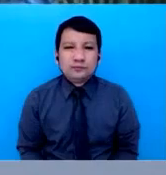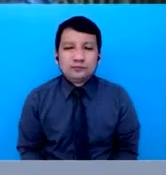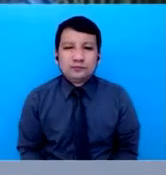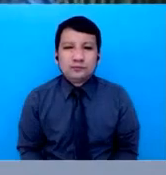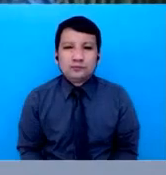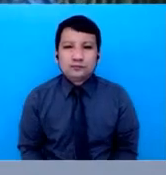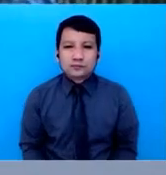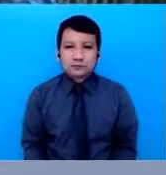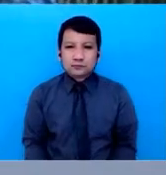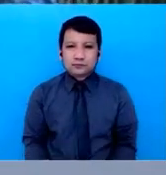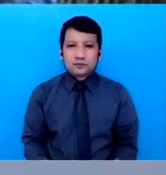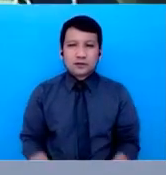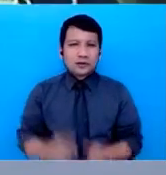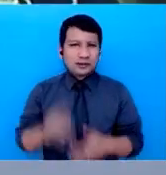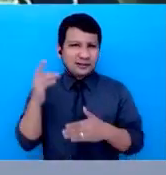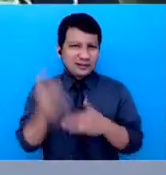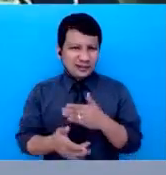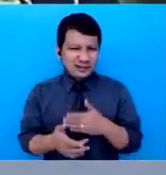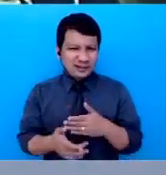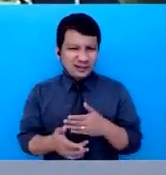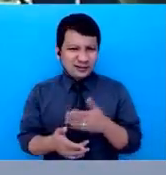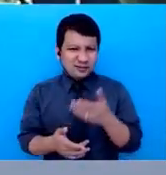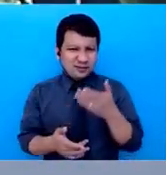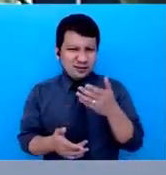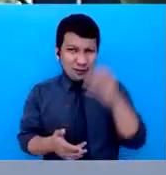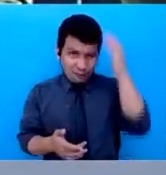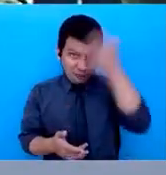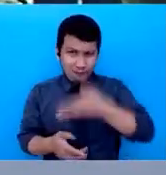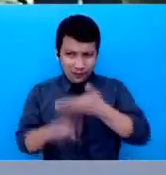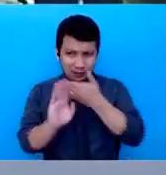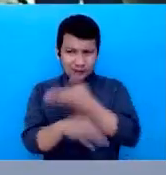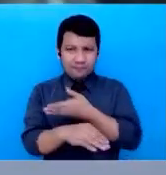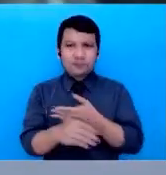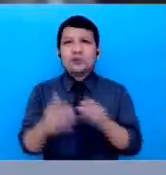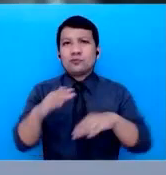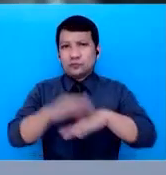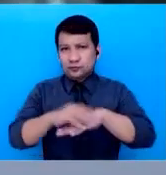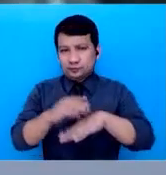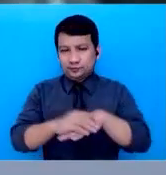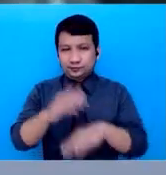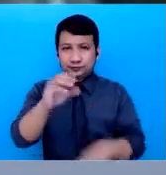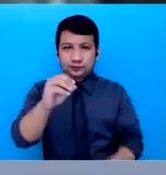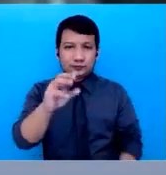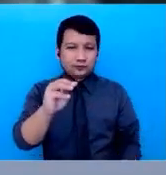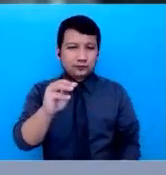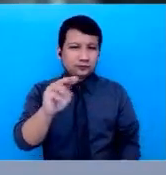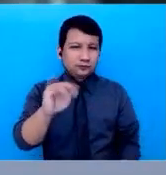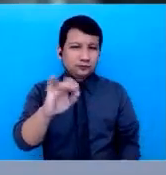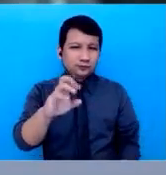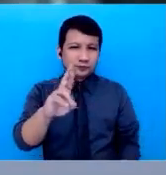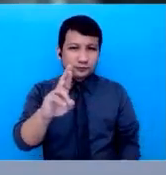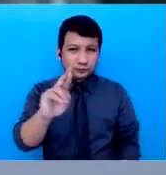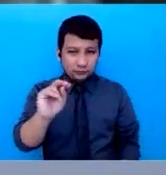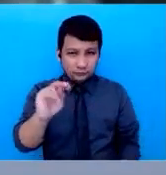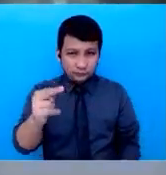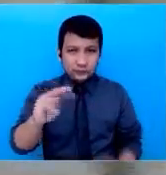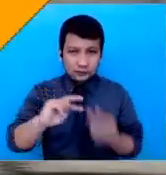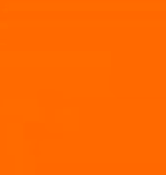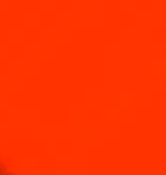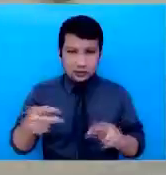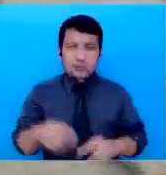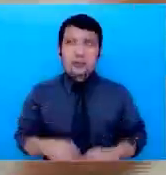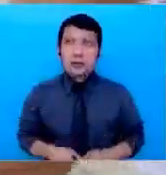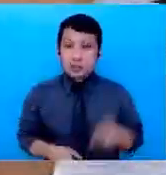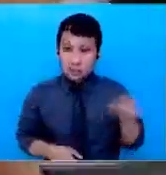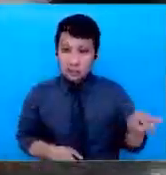Masyado pa maaga para ibalik ang face shield requirement sa Pilipinas sa kabila ng banta ng Omicron variant. Ayon po yan sa World Health Organization. Sinabi